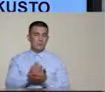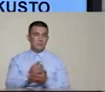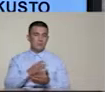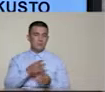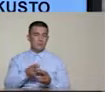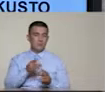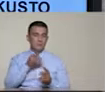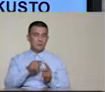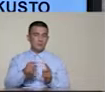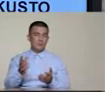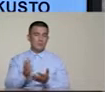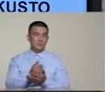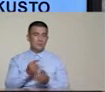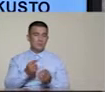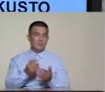vaqtdan boshlab